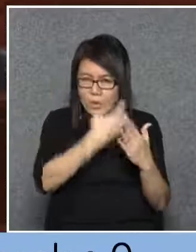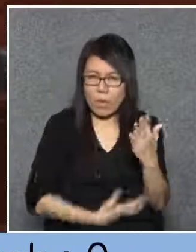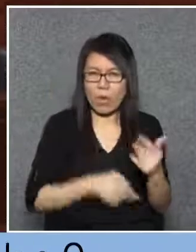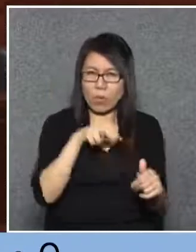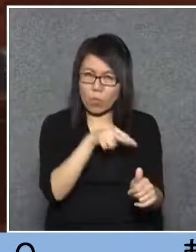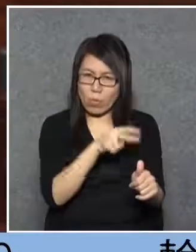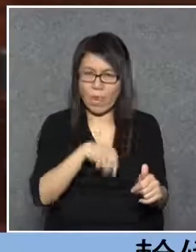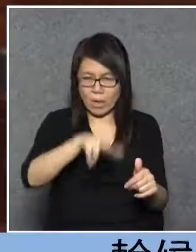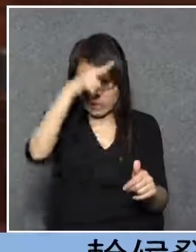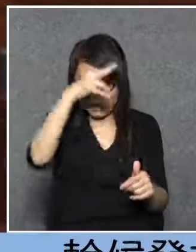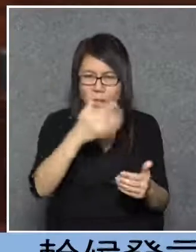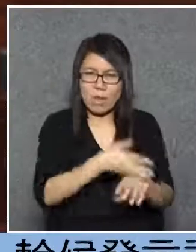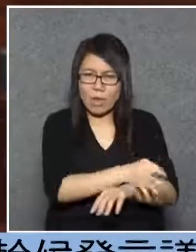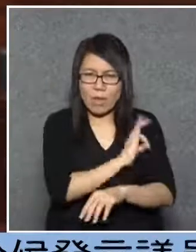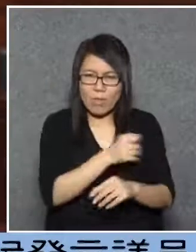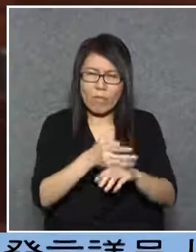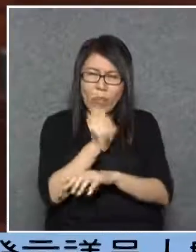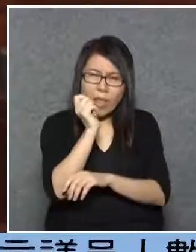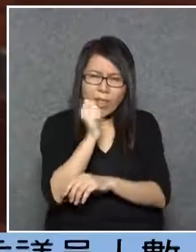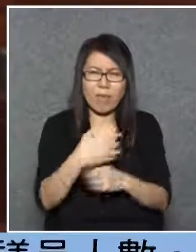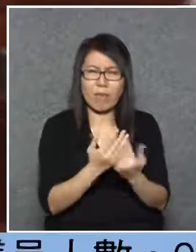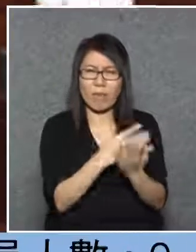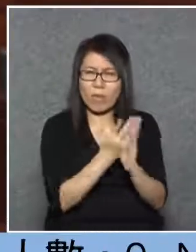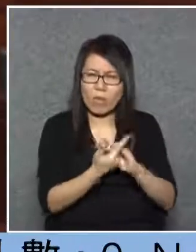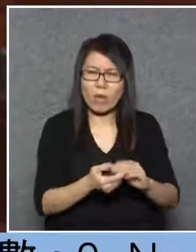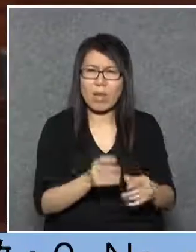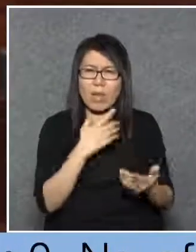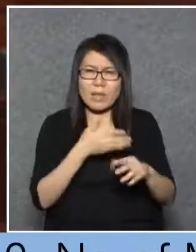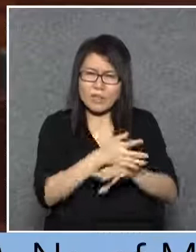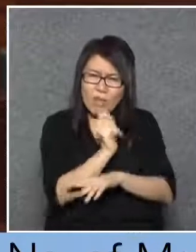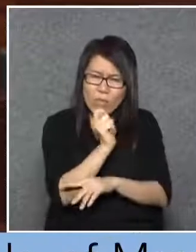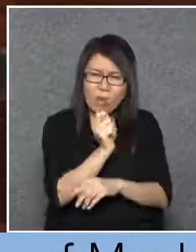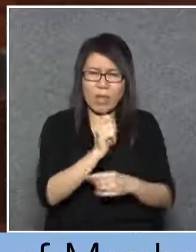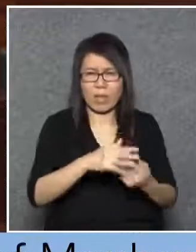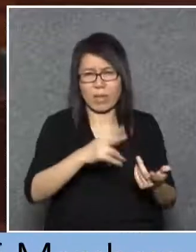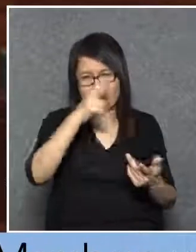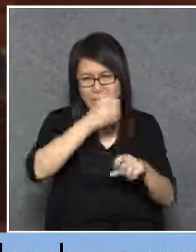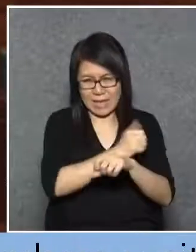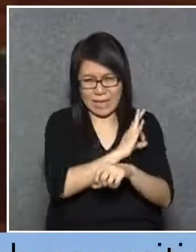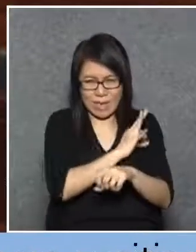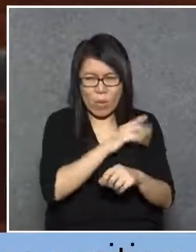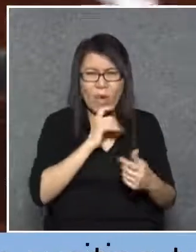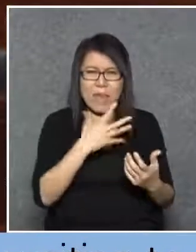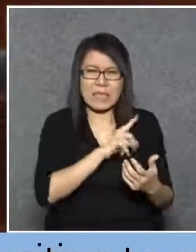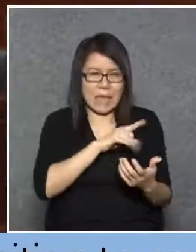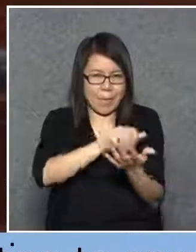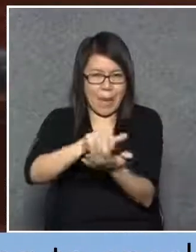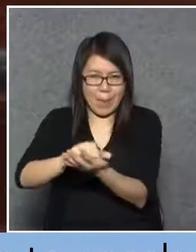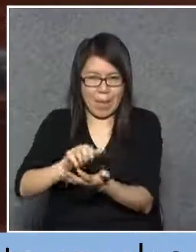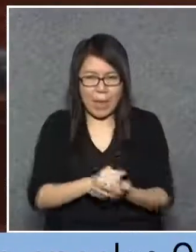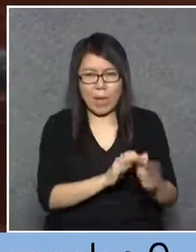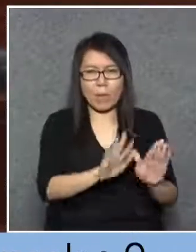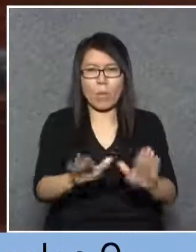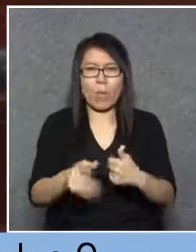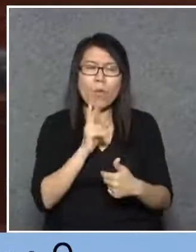政、熟悉這個社會福利機構那些的運作。社會福利機構其實很多是這個山頭主義這個的小